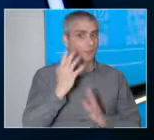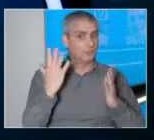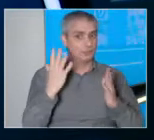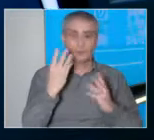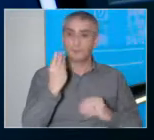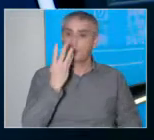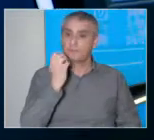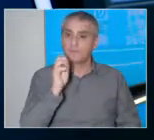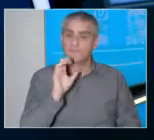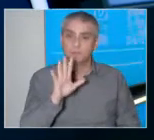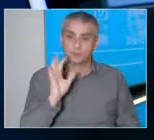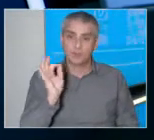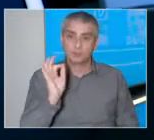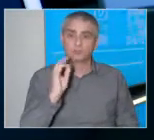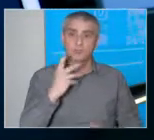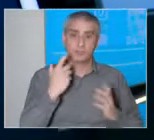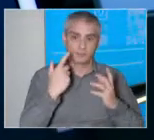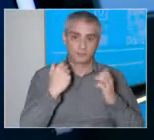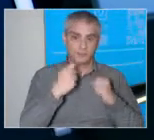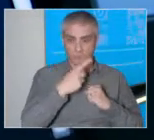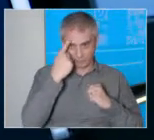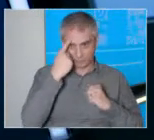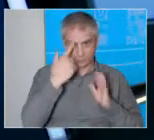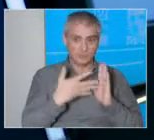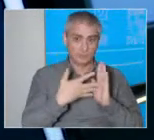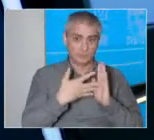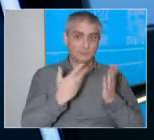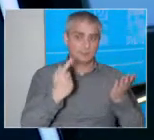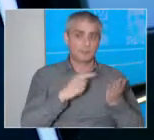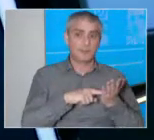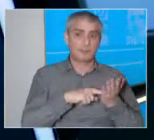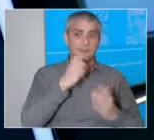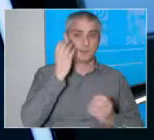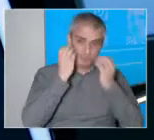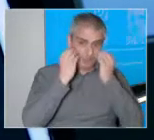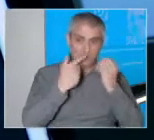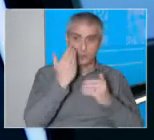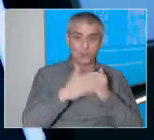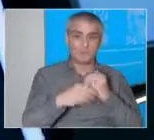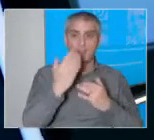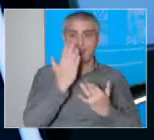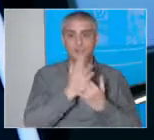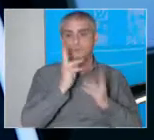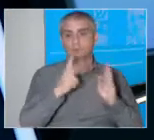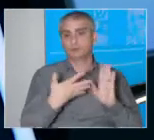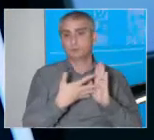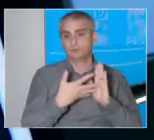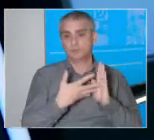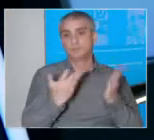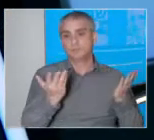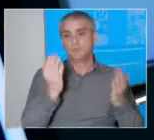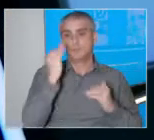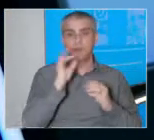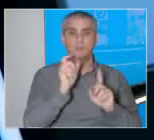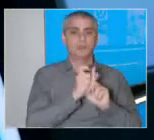עם 45% ביטחון בהצבעה, אתם הרי יודעים לנתח סקרים, וזו הסיבה שבנט גומר עם חצי ממה שיש לו בסקרים, אז זה פחות מאחוז החסימה.